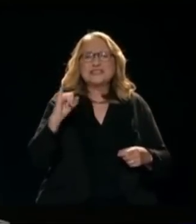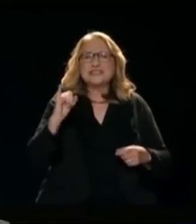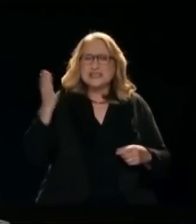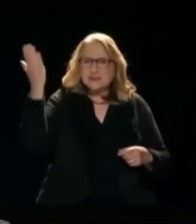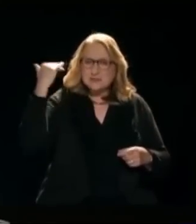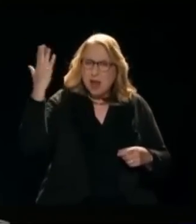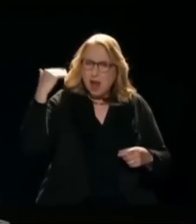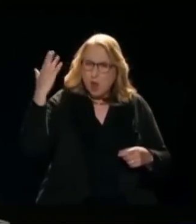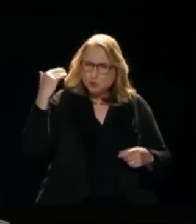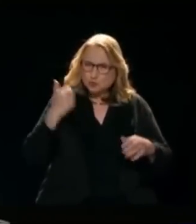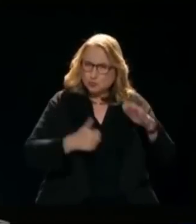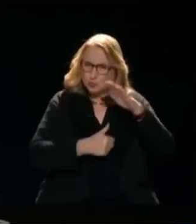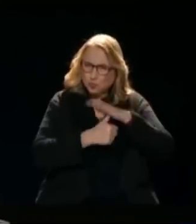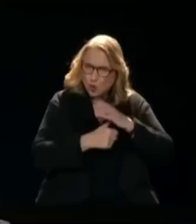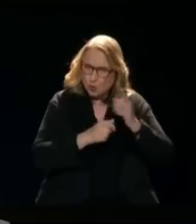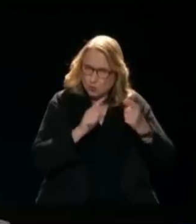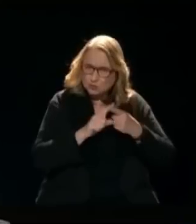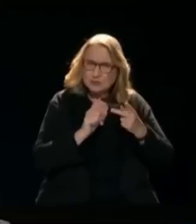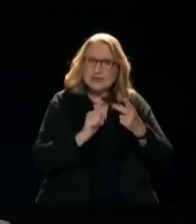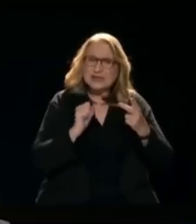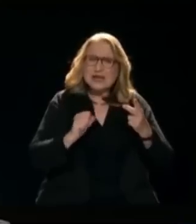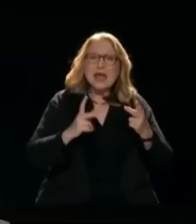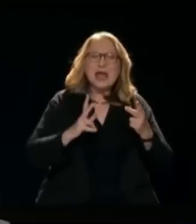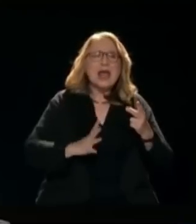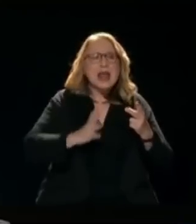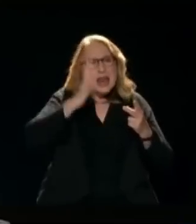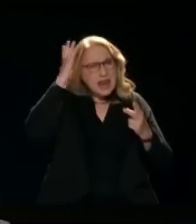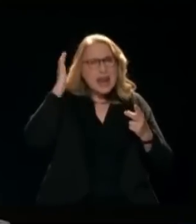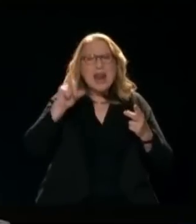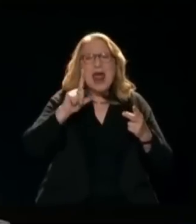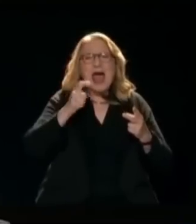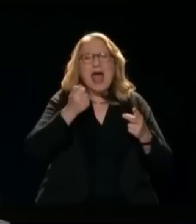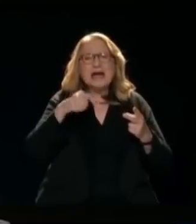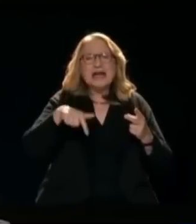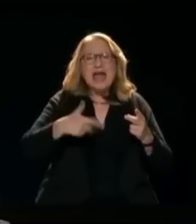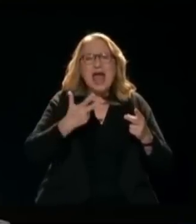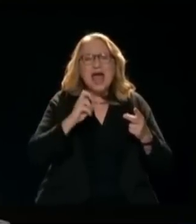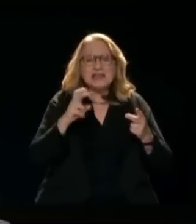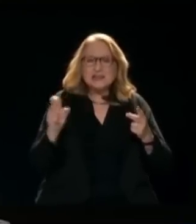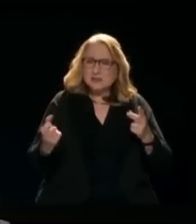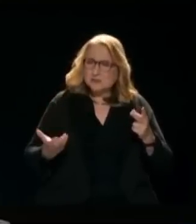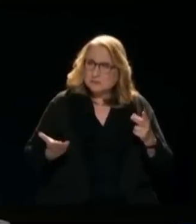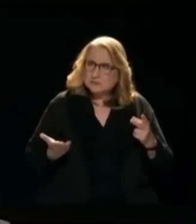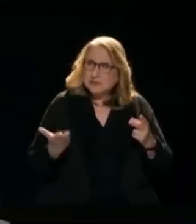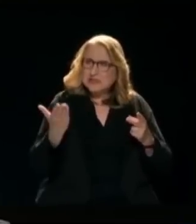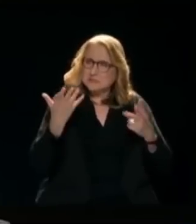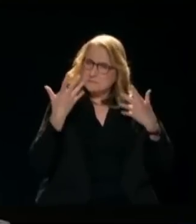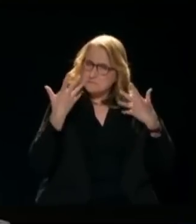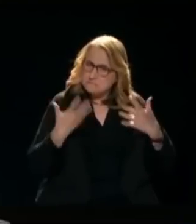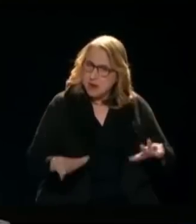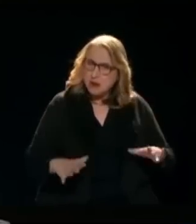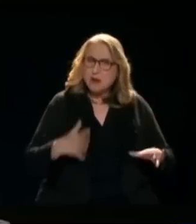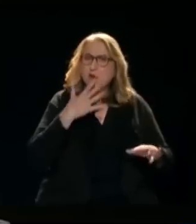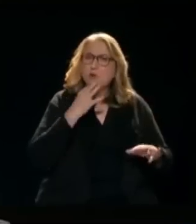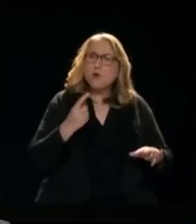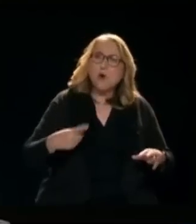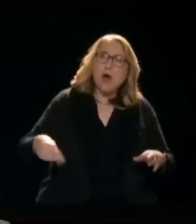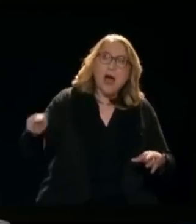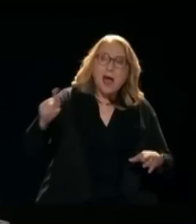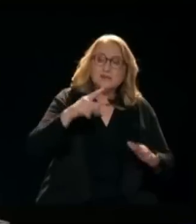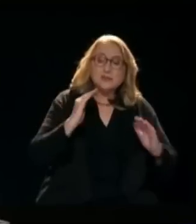για το γεγονός ότι δεν υπηρέτησαν το δημόσιο, όχι για εσχάτη που έγινε εδώ, αλλά για το γεγονός ότι δεν υπηρέτησαν το δημόσιο